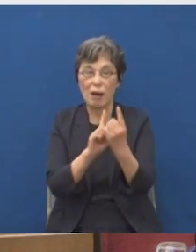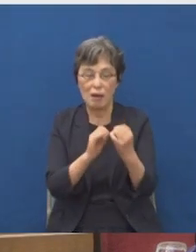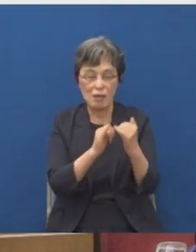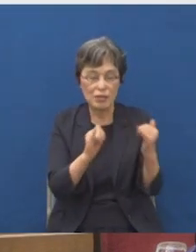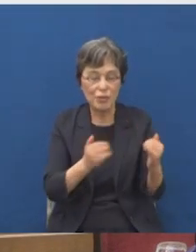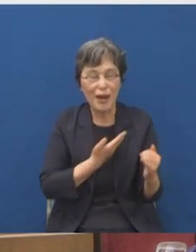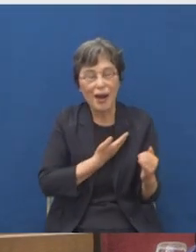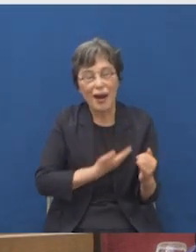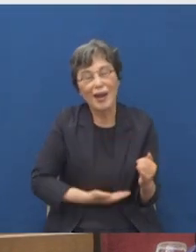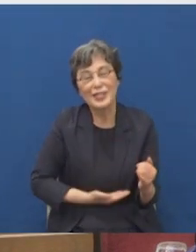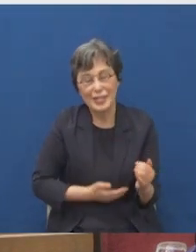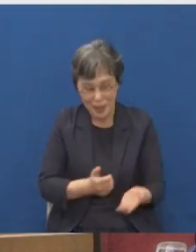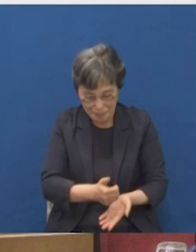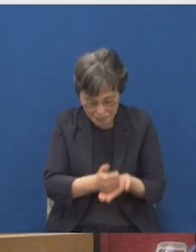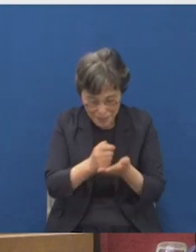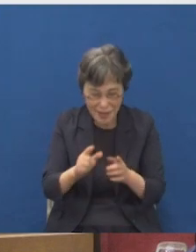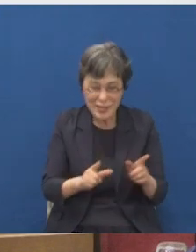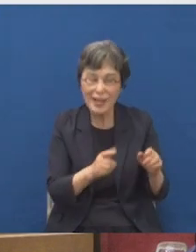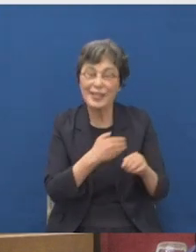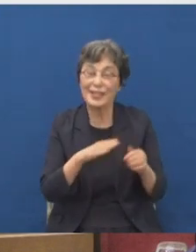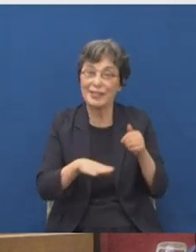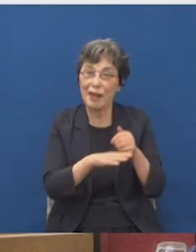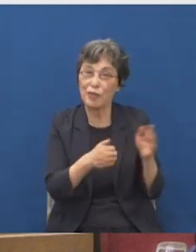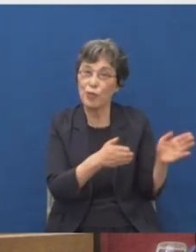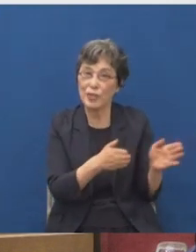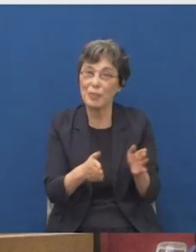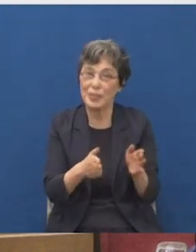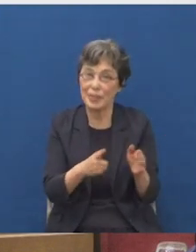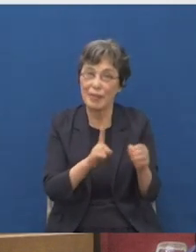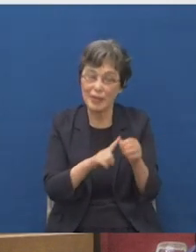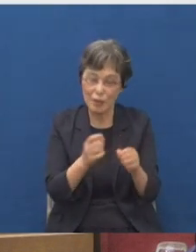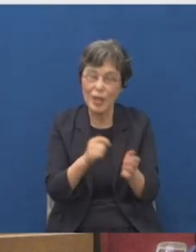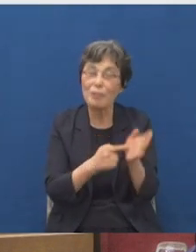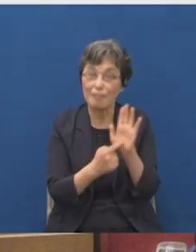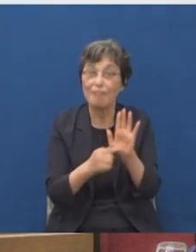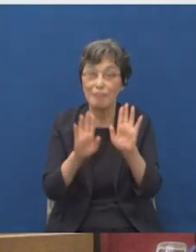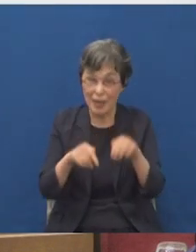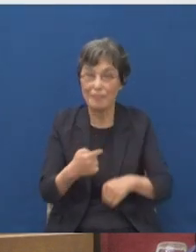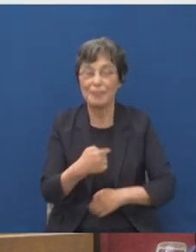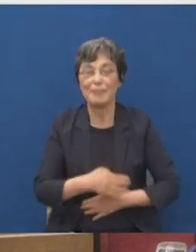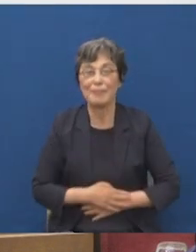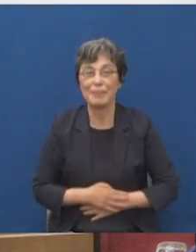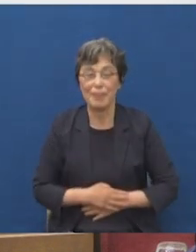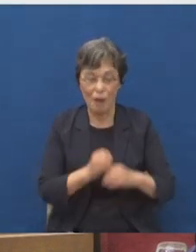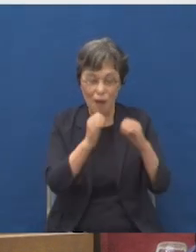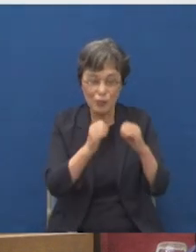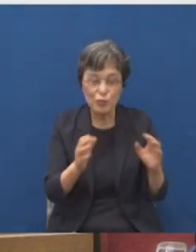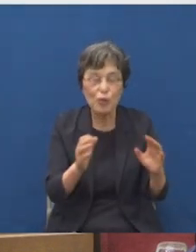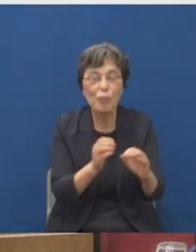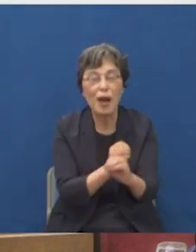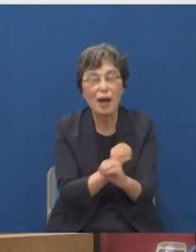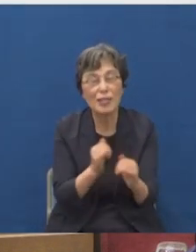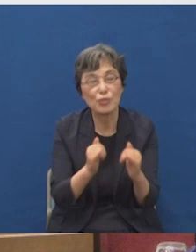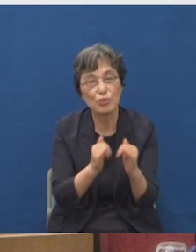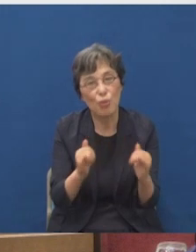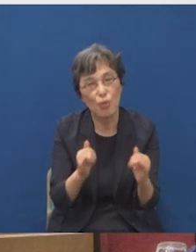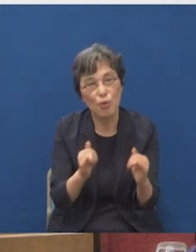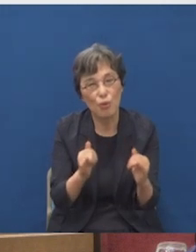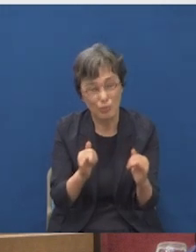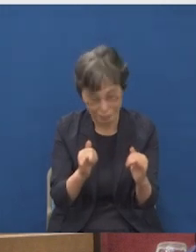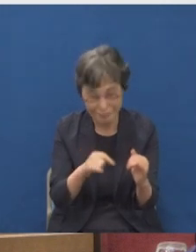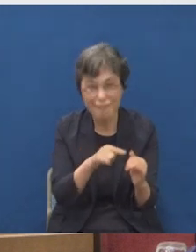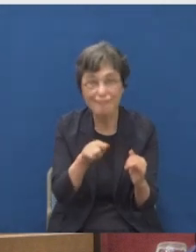安心して尊厳を持って生活できる環境の整備に向けた予算を計上しております。住居を創出した方等に対